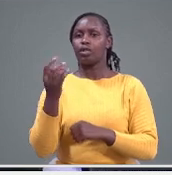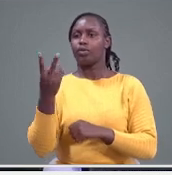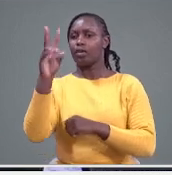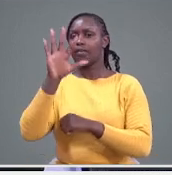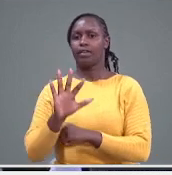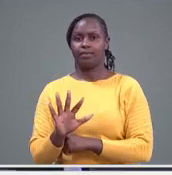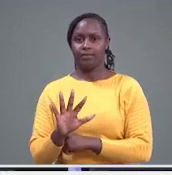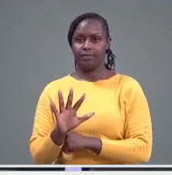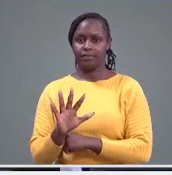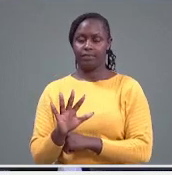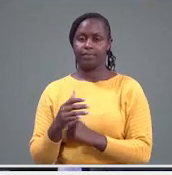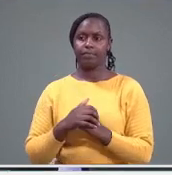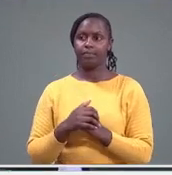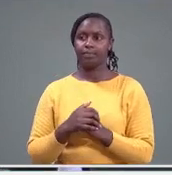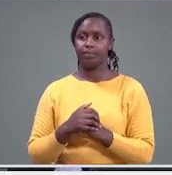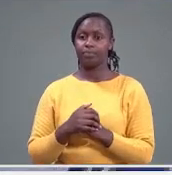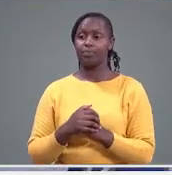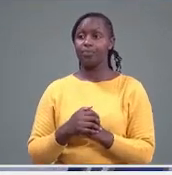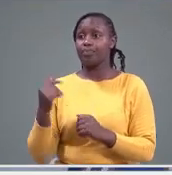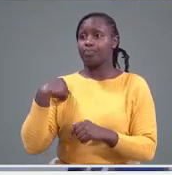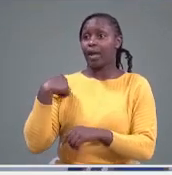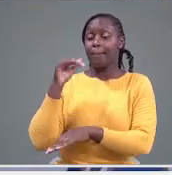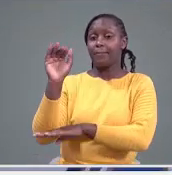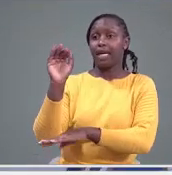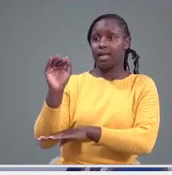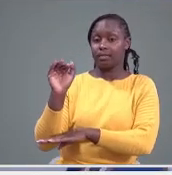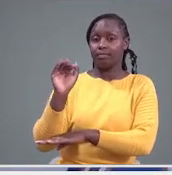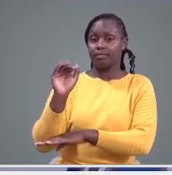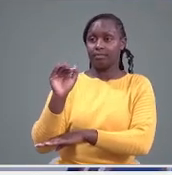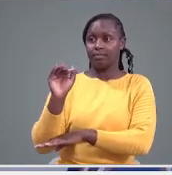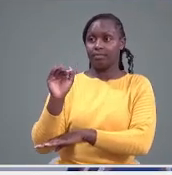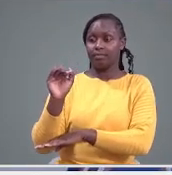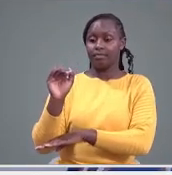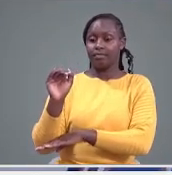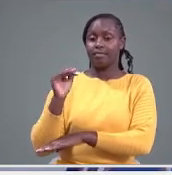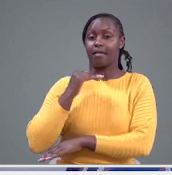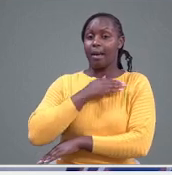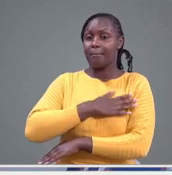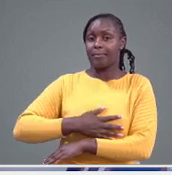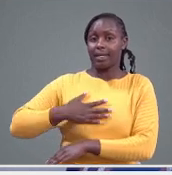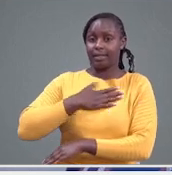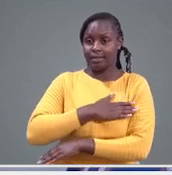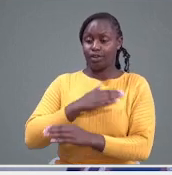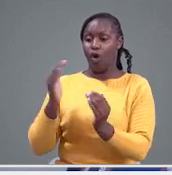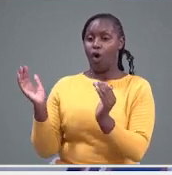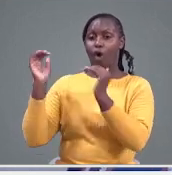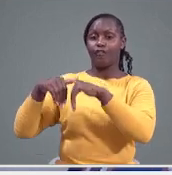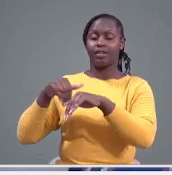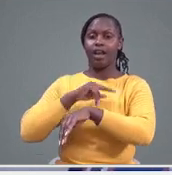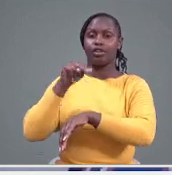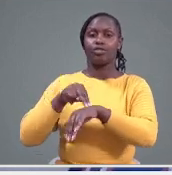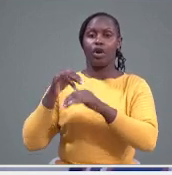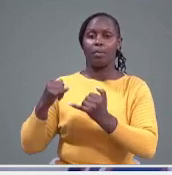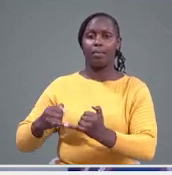wa 2025. And I want to call upon IPCCF kindly convene National